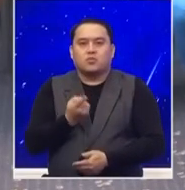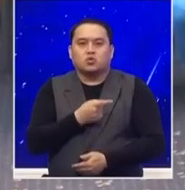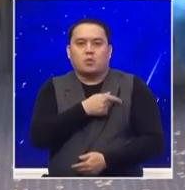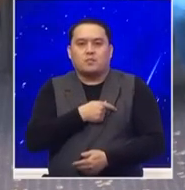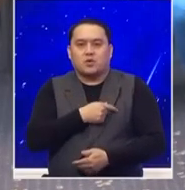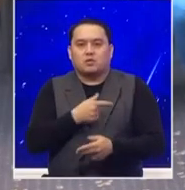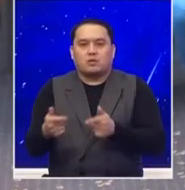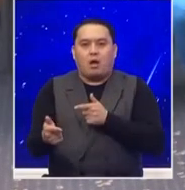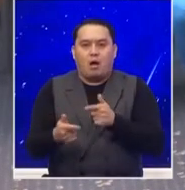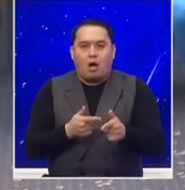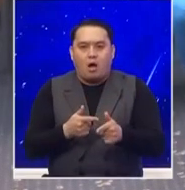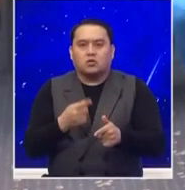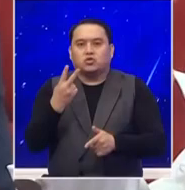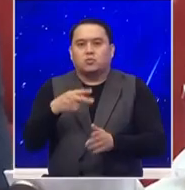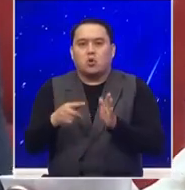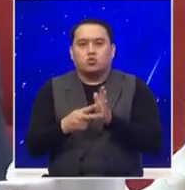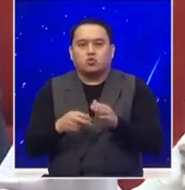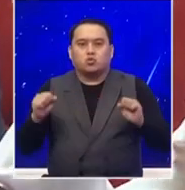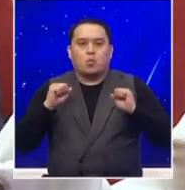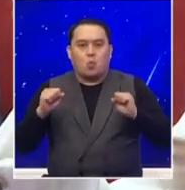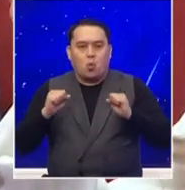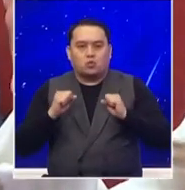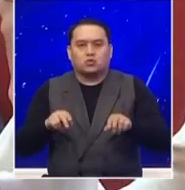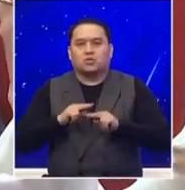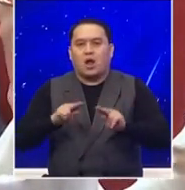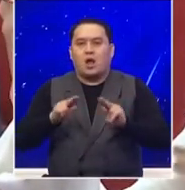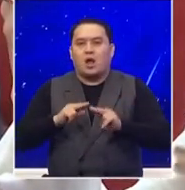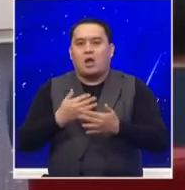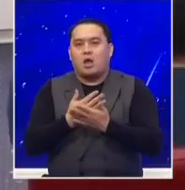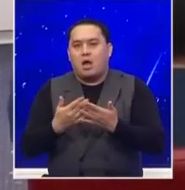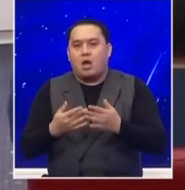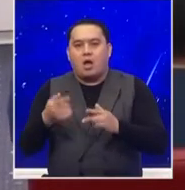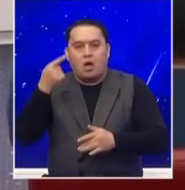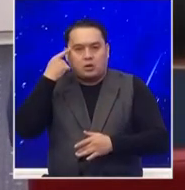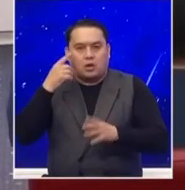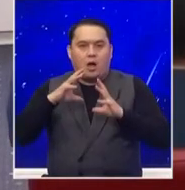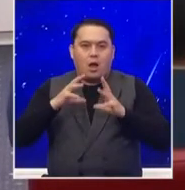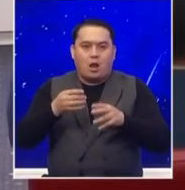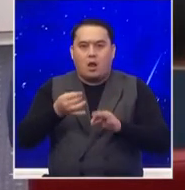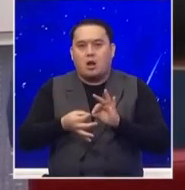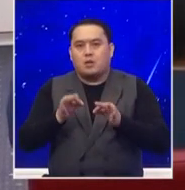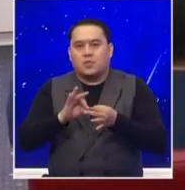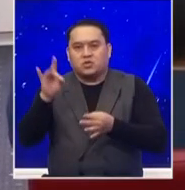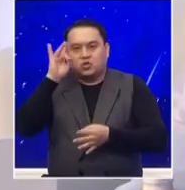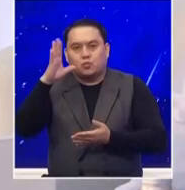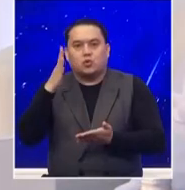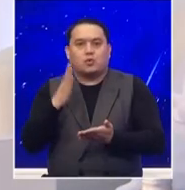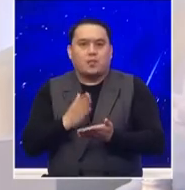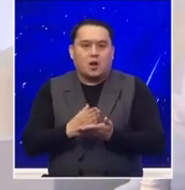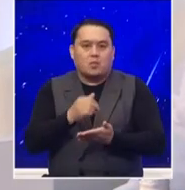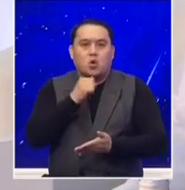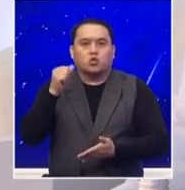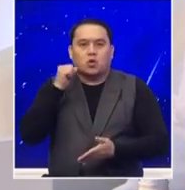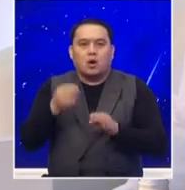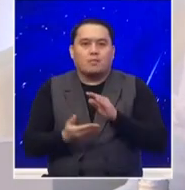дайындайды. Жалпы бұл мектепте 23 спорт түрі бойынша жаттығады. Әр түрінен Азия, әлем және олимпиада чемпиондары бар. Тек